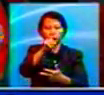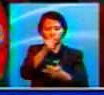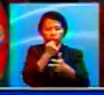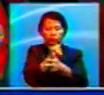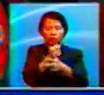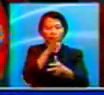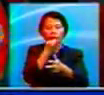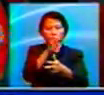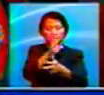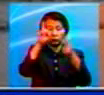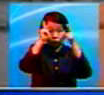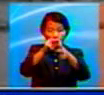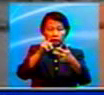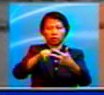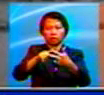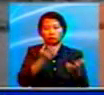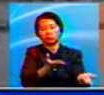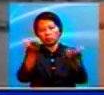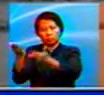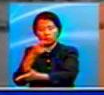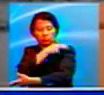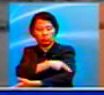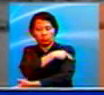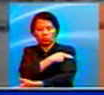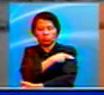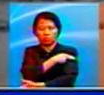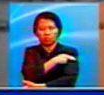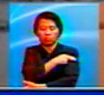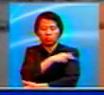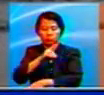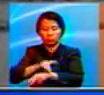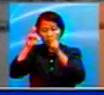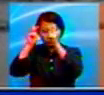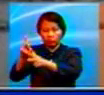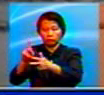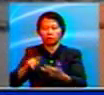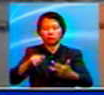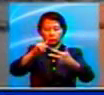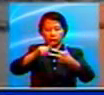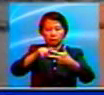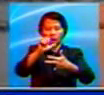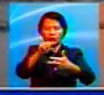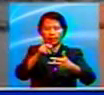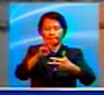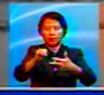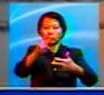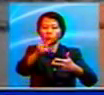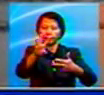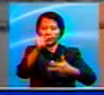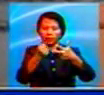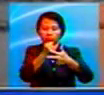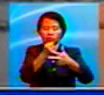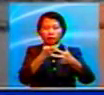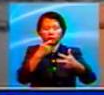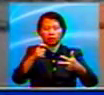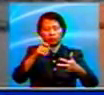dari Felda Bukit Kuantan, dikejarkan ke Hospital Tengku Ampuan Afzan Kuantan. Manakala Aman Ahmad, 24 tahun